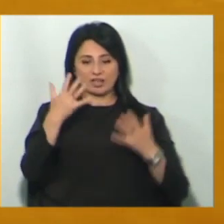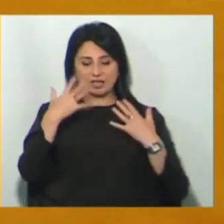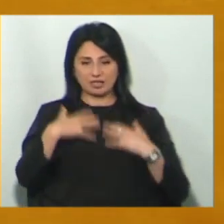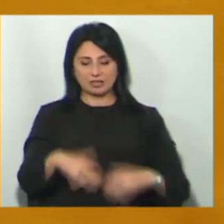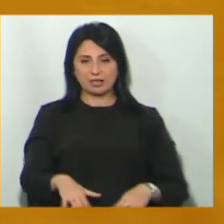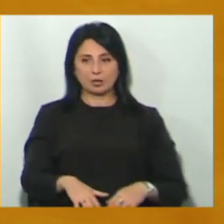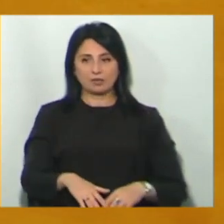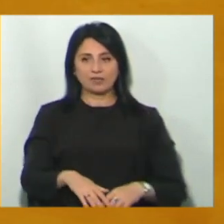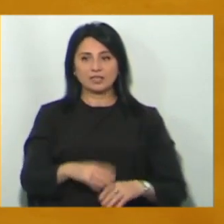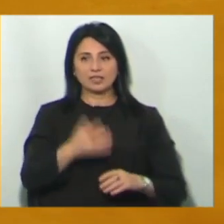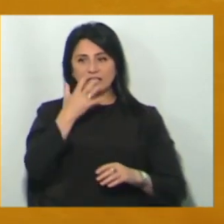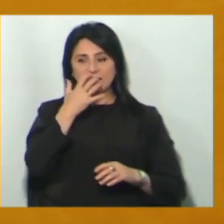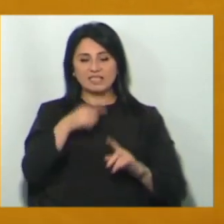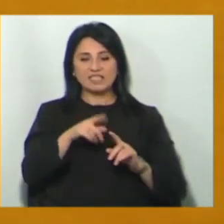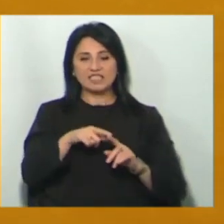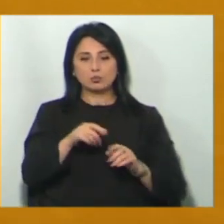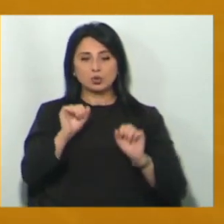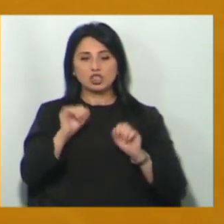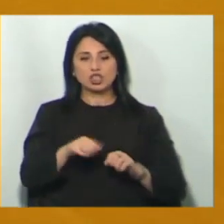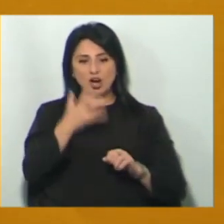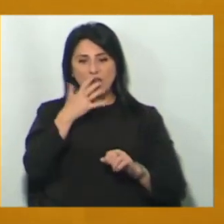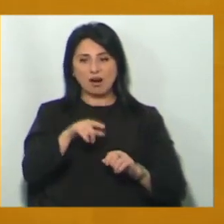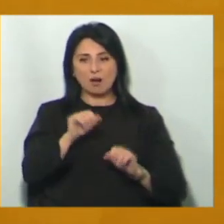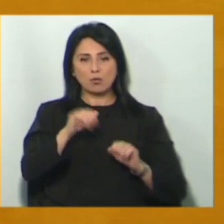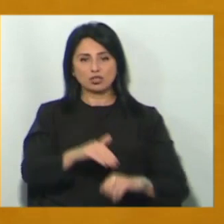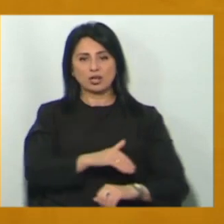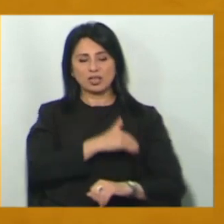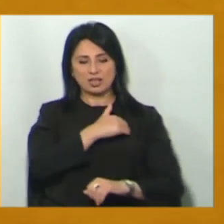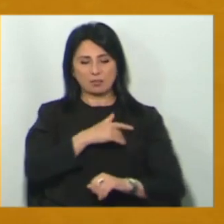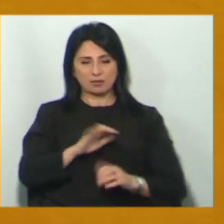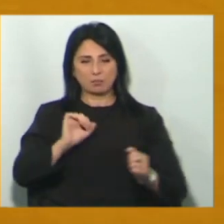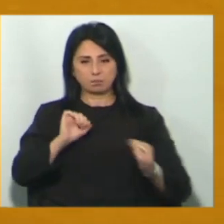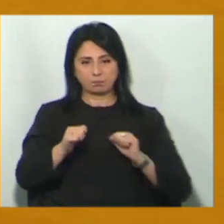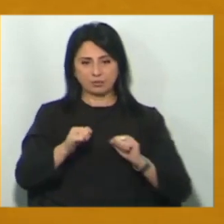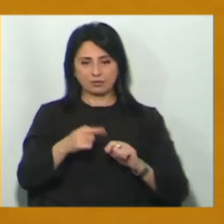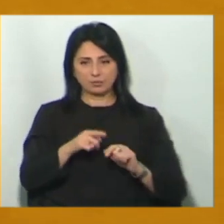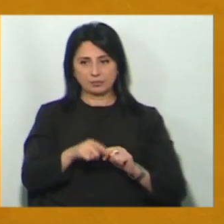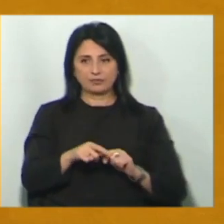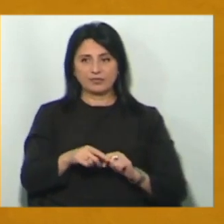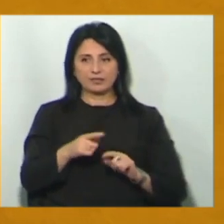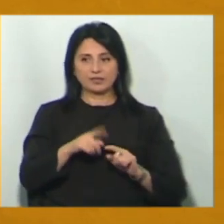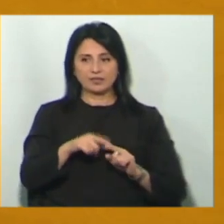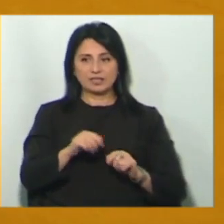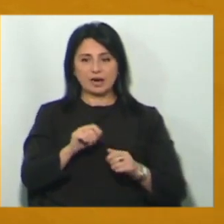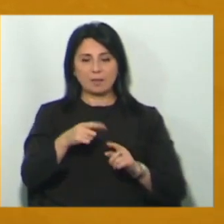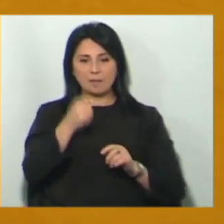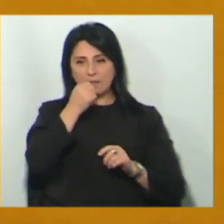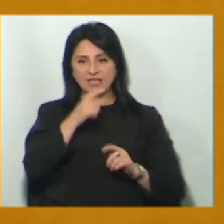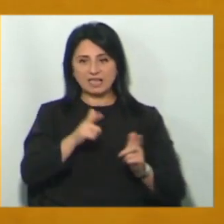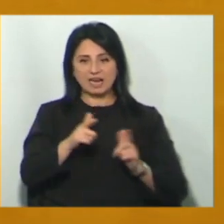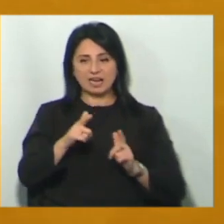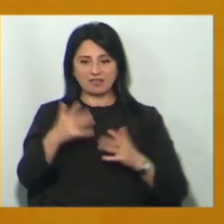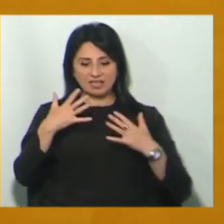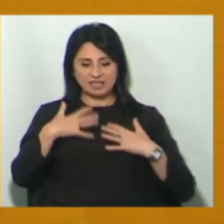სხეული სითფური დაბრის შესაძლებლობა იზრდება მაღალი ტენიანობის პირობებში სინთეზური მასალისგან